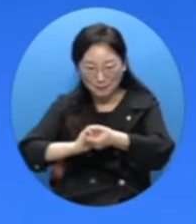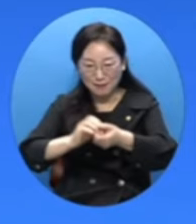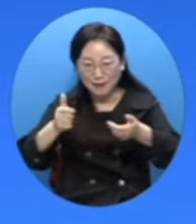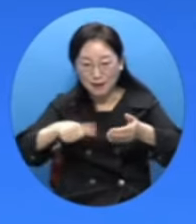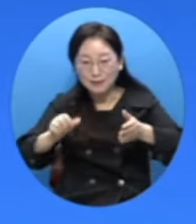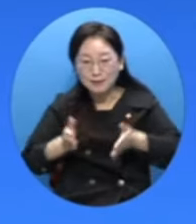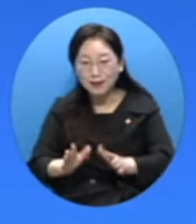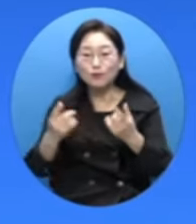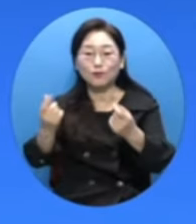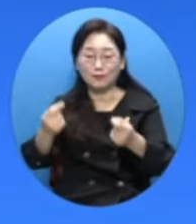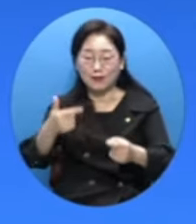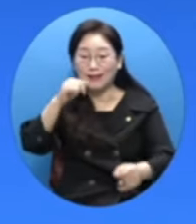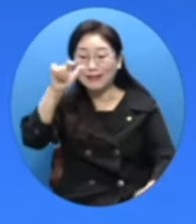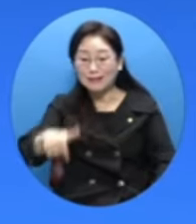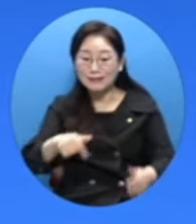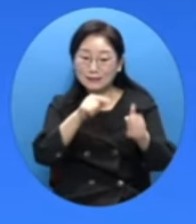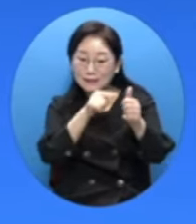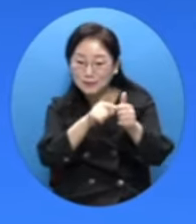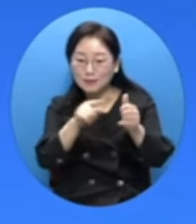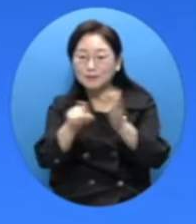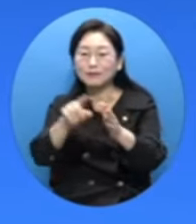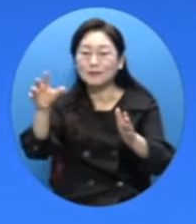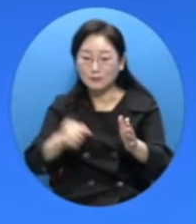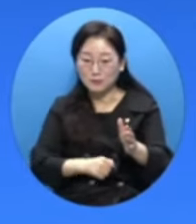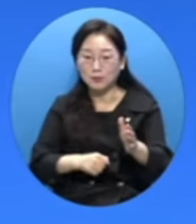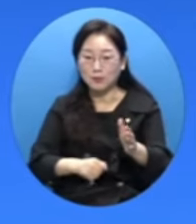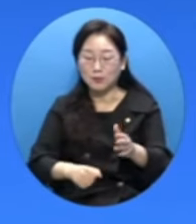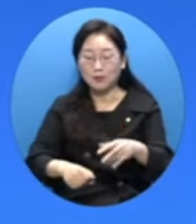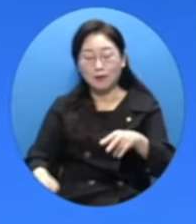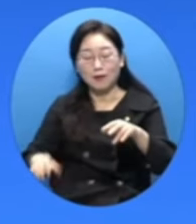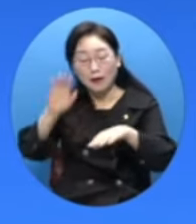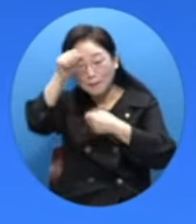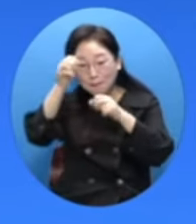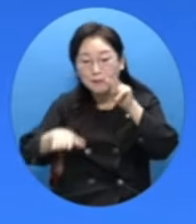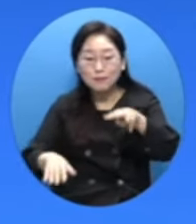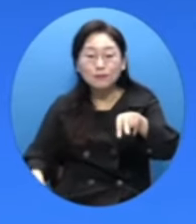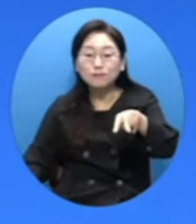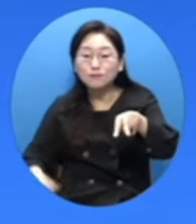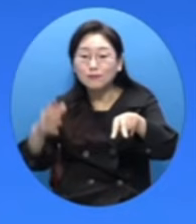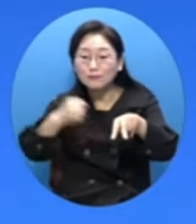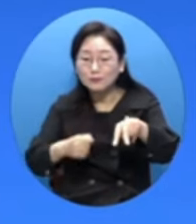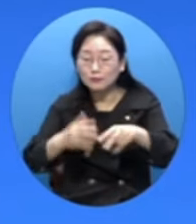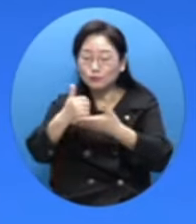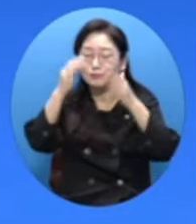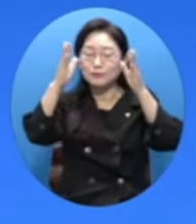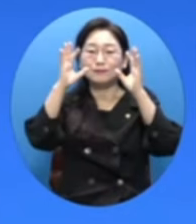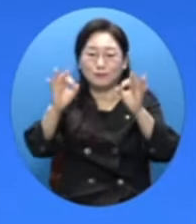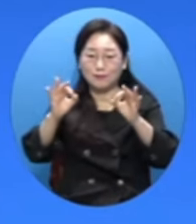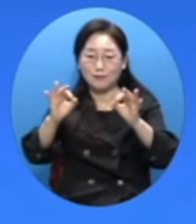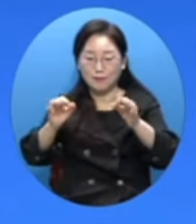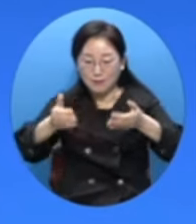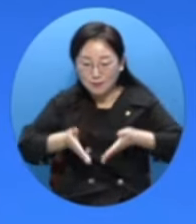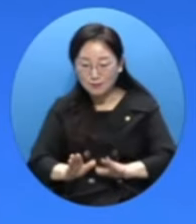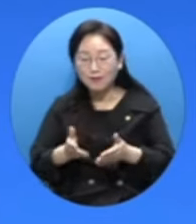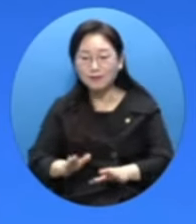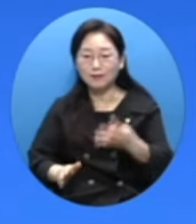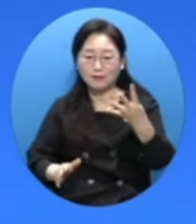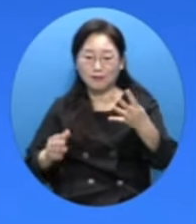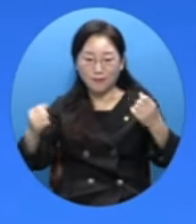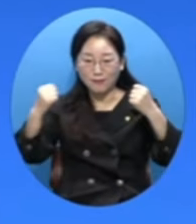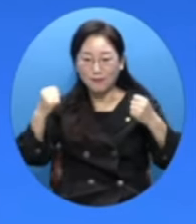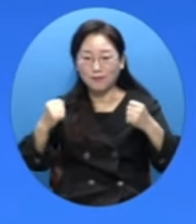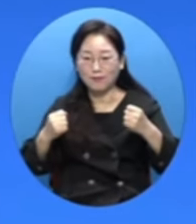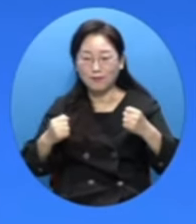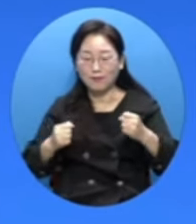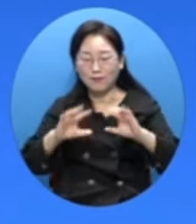닉 부이치도 믿음으로 그 발가락 둘밖에 없지만 주님만 바로 나갔을 때 이렇게 내 자녀를 건강한 자녀를 주시고